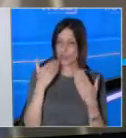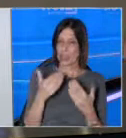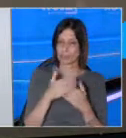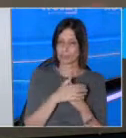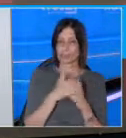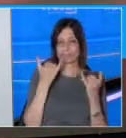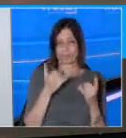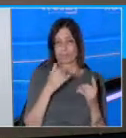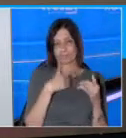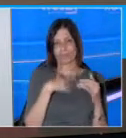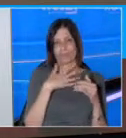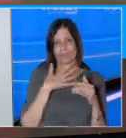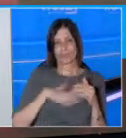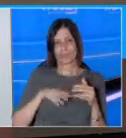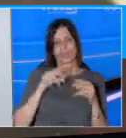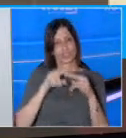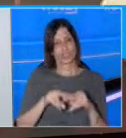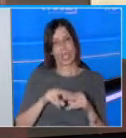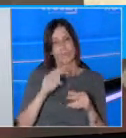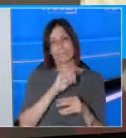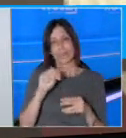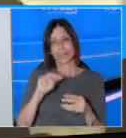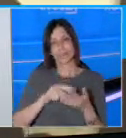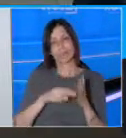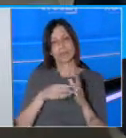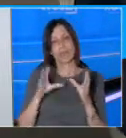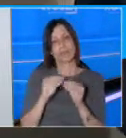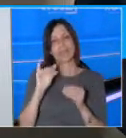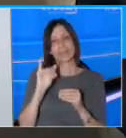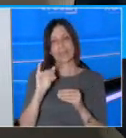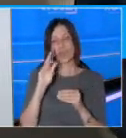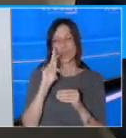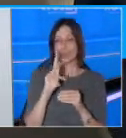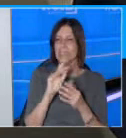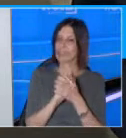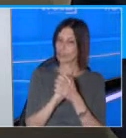תודה, שבוע טוב. אנחנו עכשיו רוצים להישאר בעניינים הפוליטיים האלו, אבל עם יניר קוזין כתבנו. שלום, יניר.